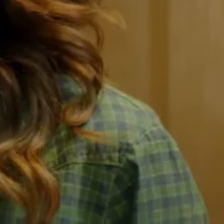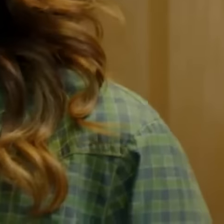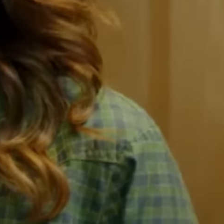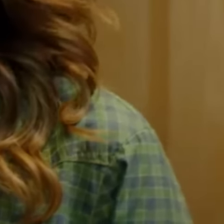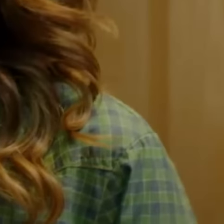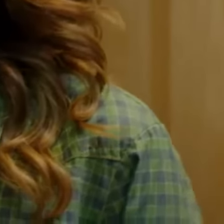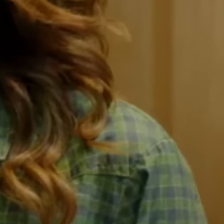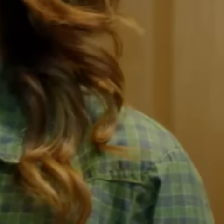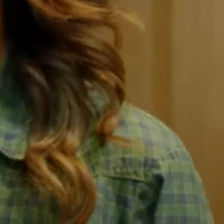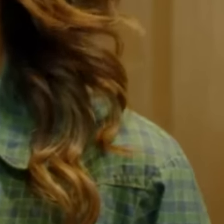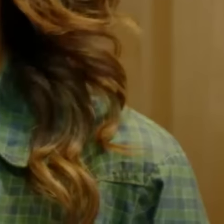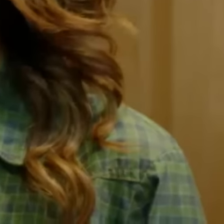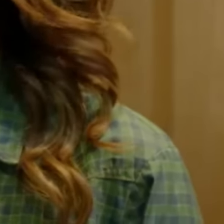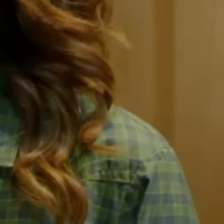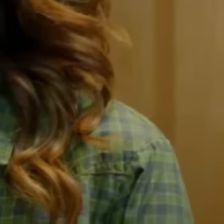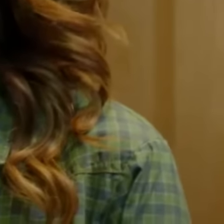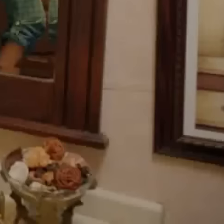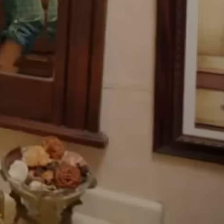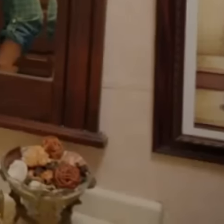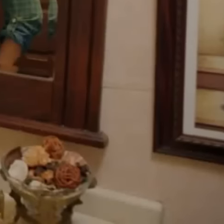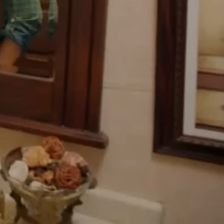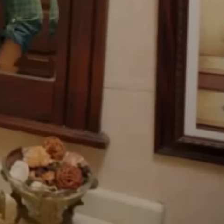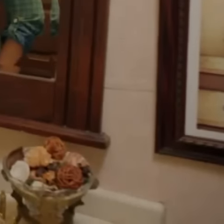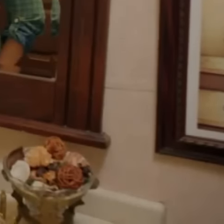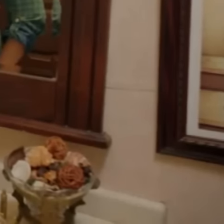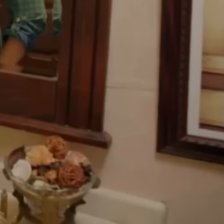Toparlanıp başını dik tutarak kendine gelmeye çalışıyor.